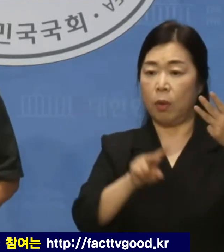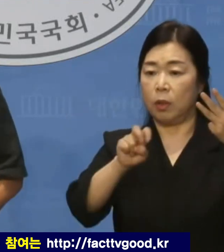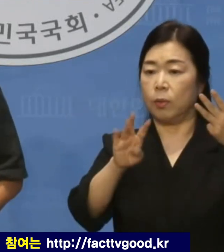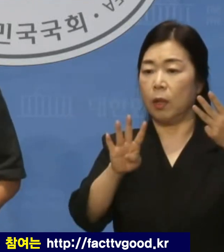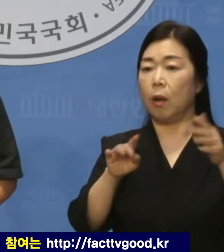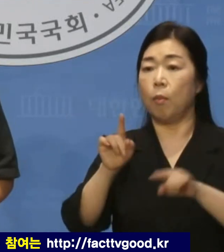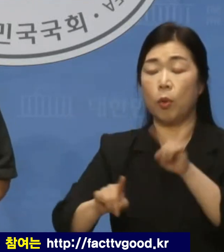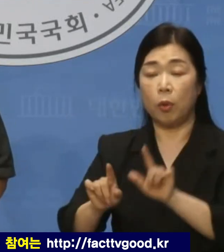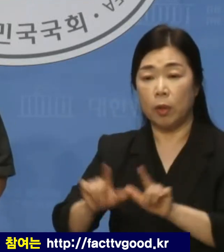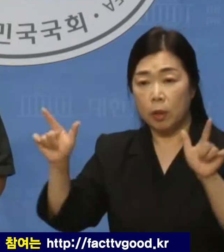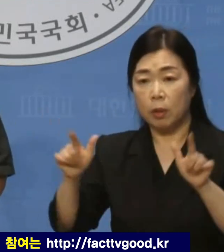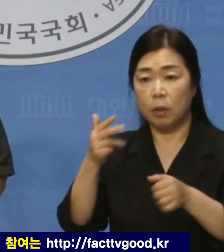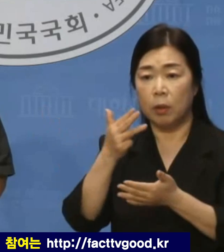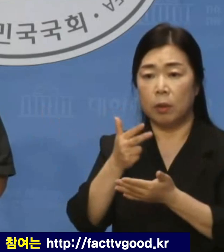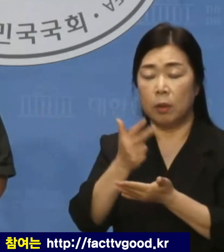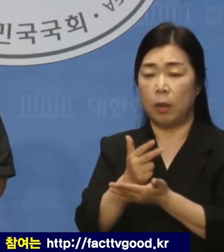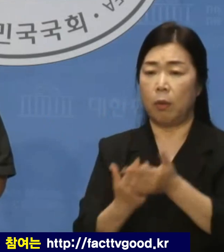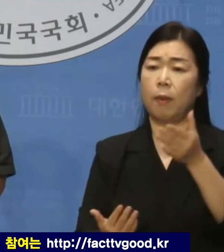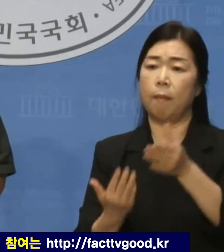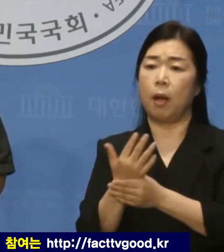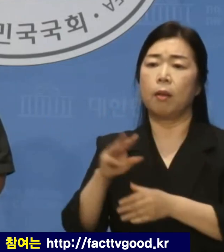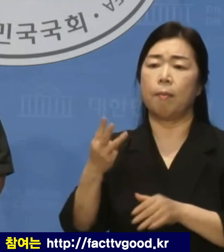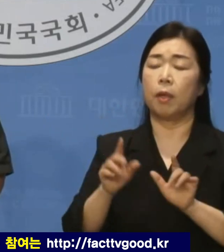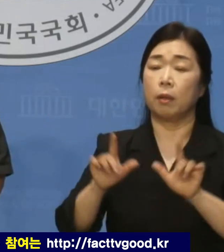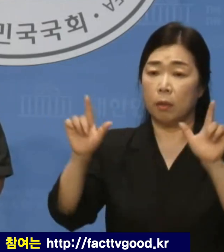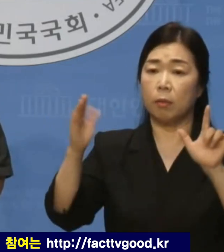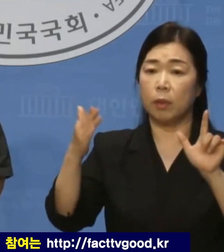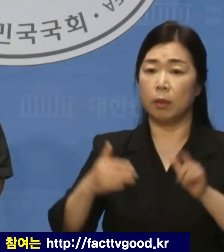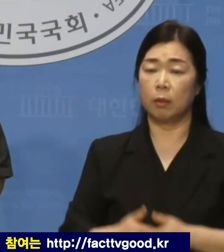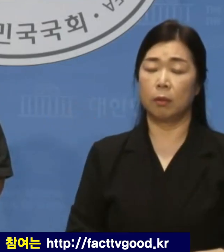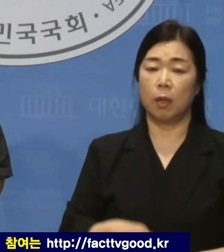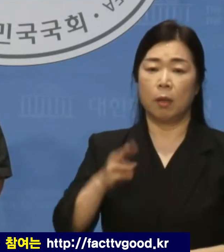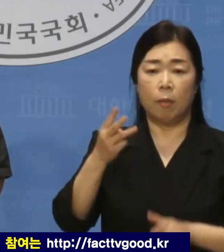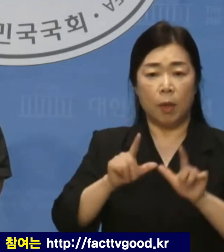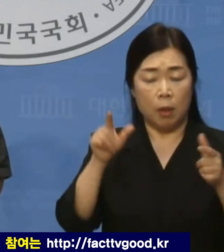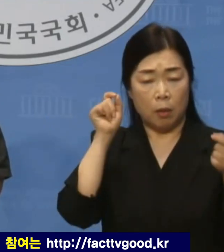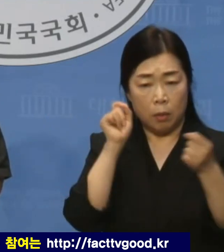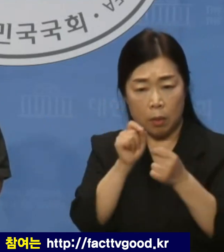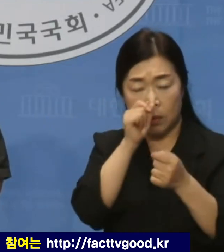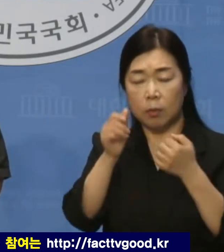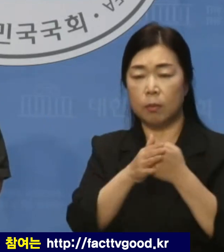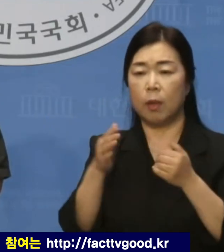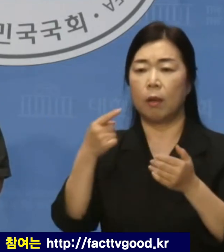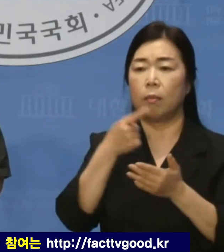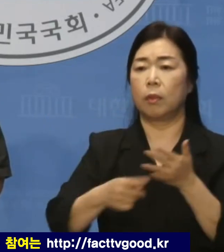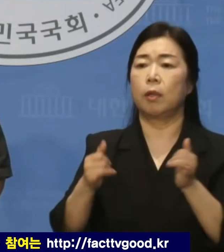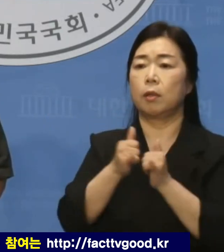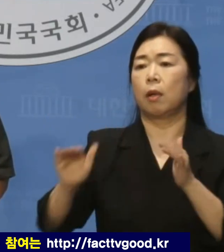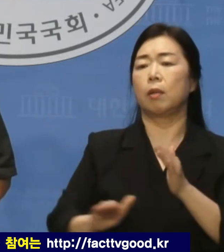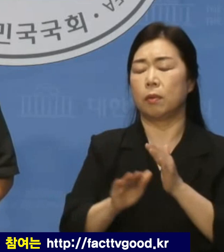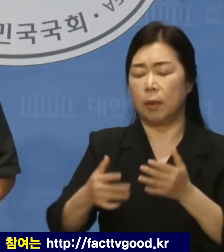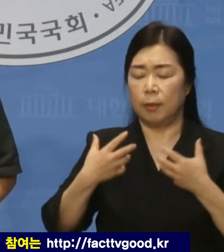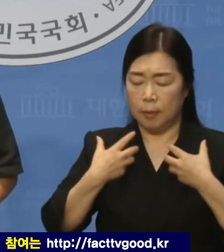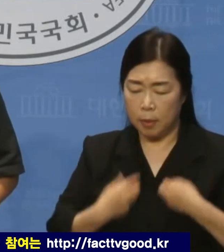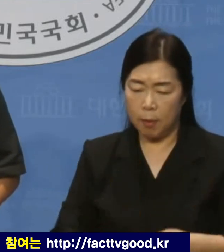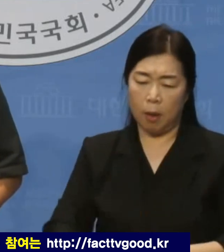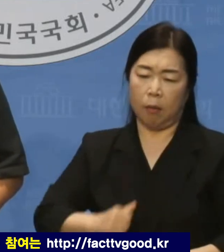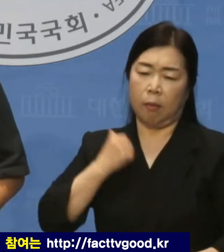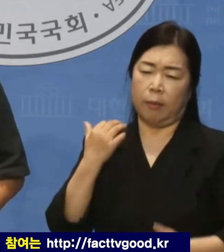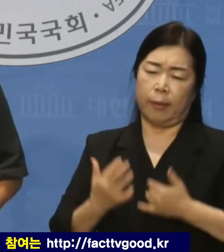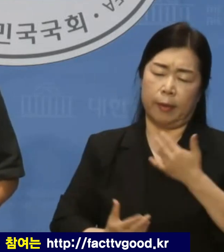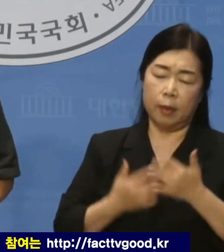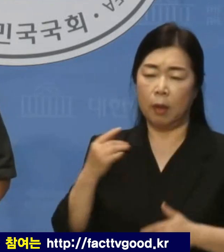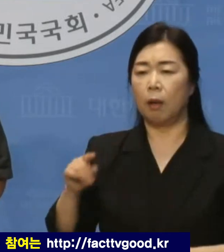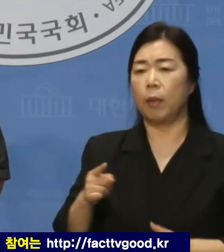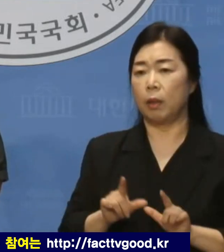24일 목요일은 이태원 참사가 발생한 지 300일이 되는 날입니다. 300일을 앞두고 우리 유가족들은 절망과 분노의